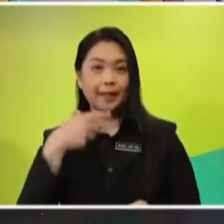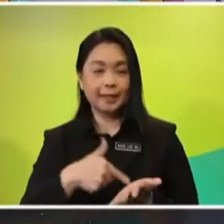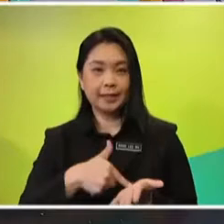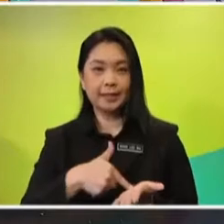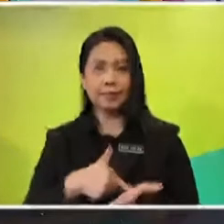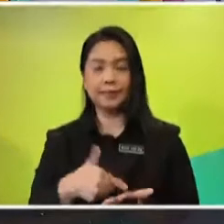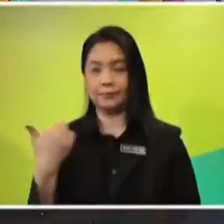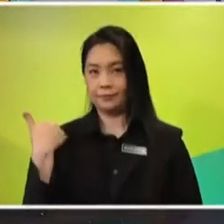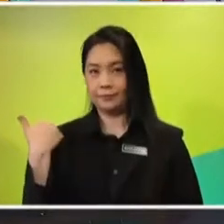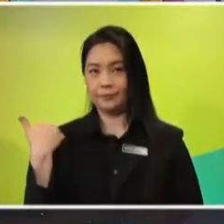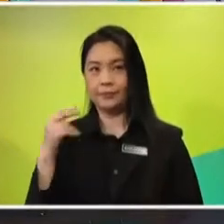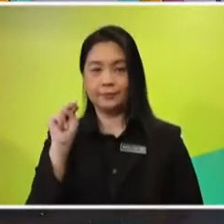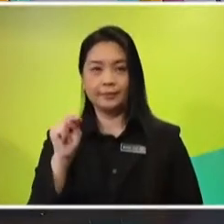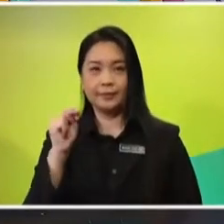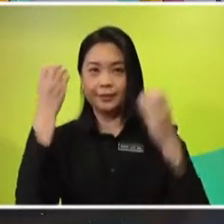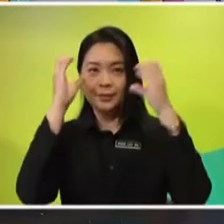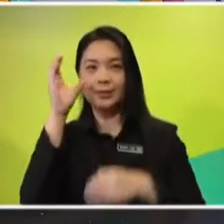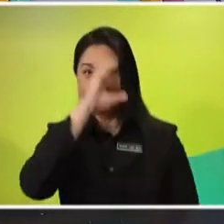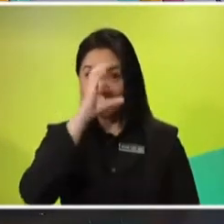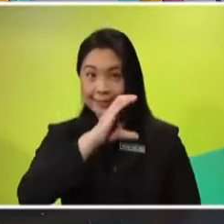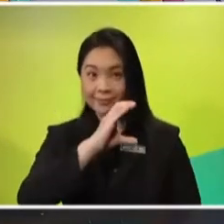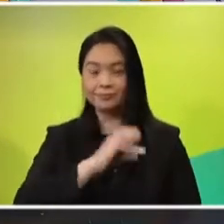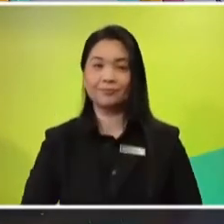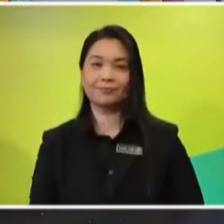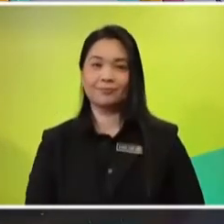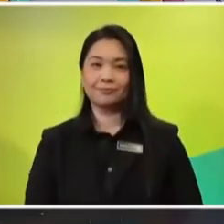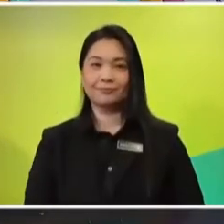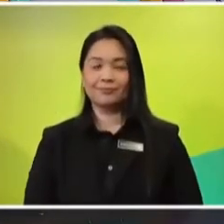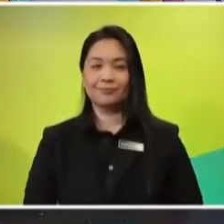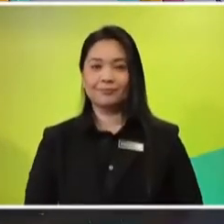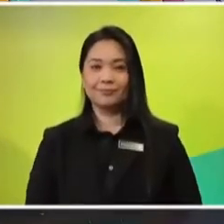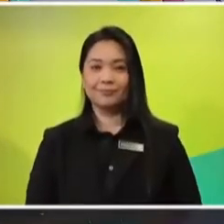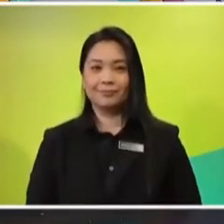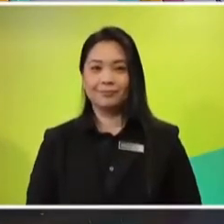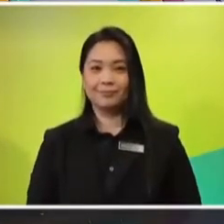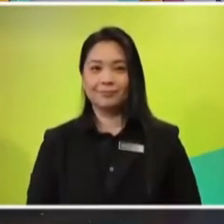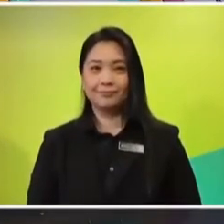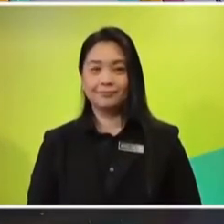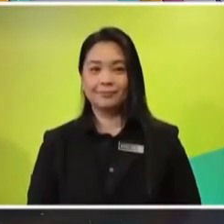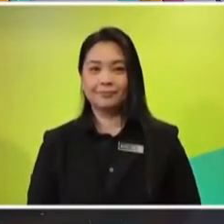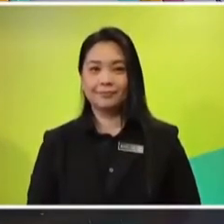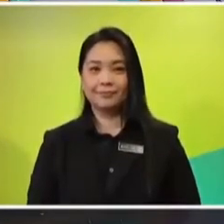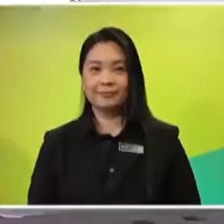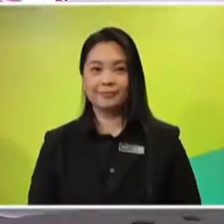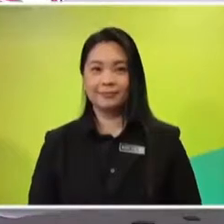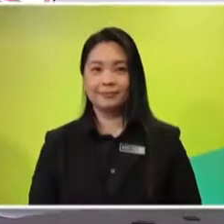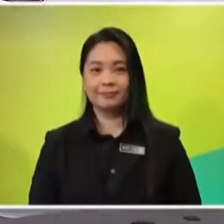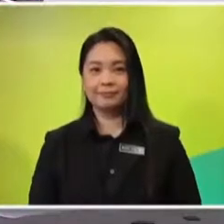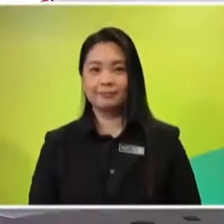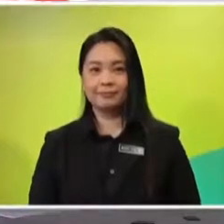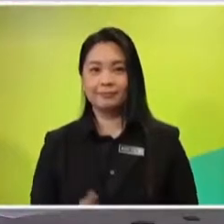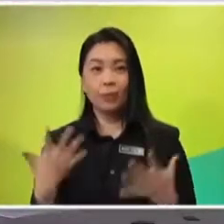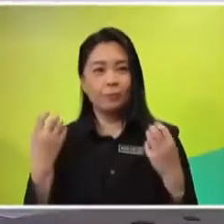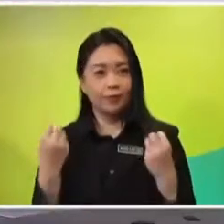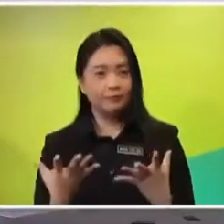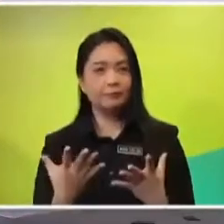Ada. Ada. Nanti cikgu cari. Boleh. Nanti cikgu cari bintang untuk saya. Okey. Tak apa cikgu, sebab sekarang pun dah banyak dah bintang untuk